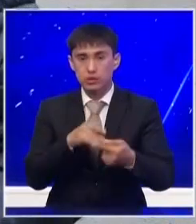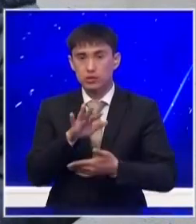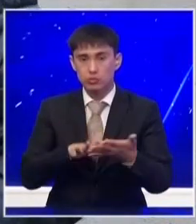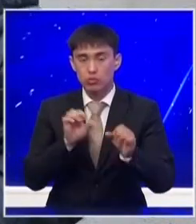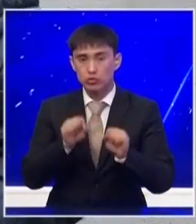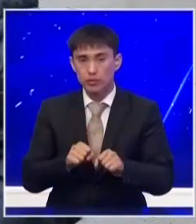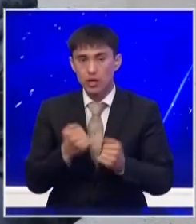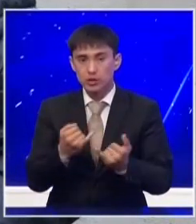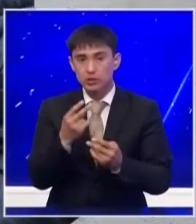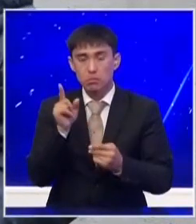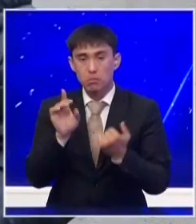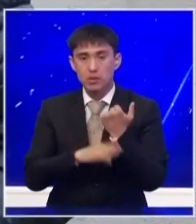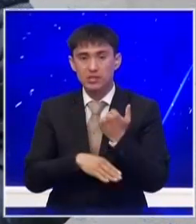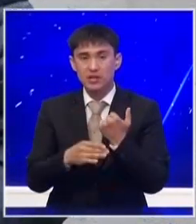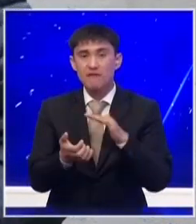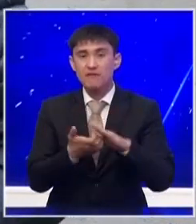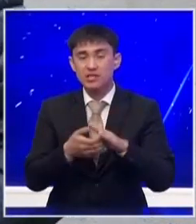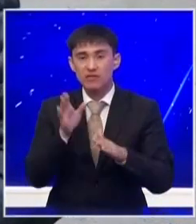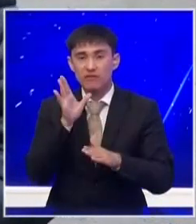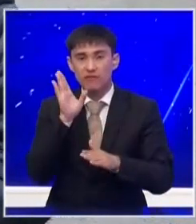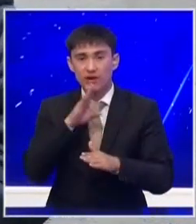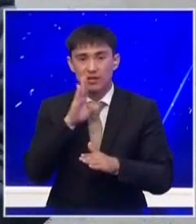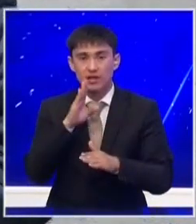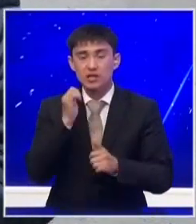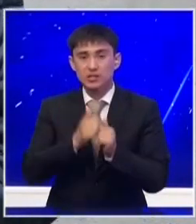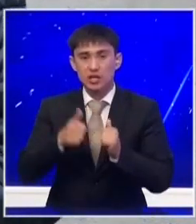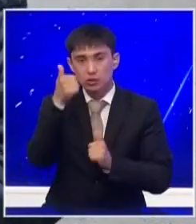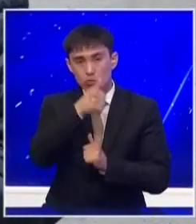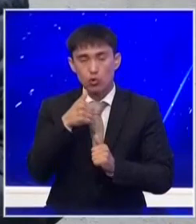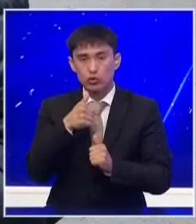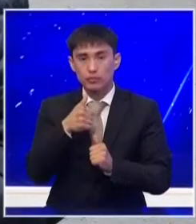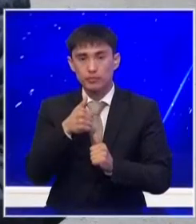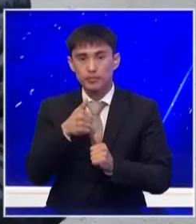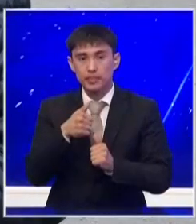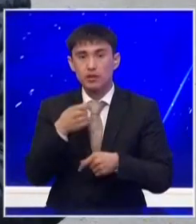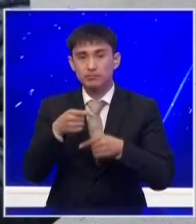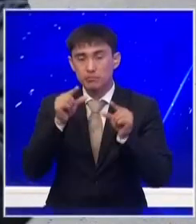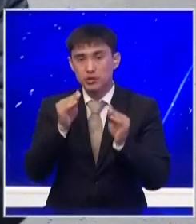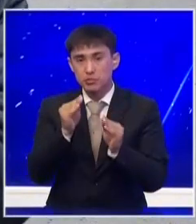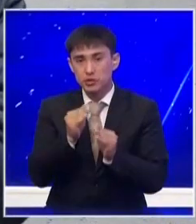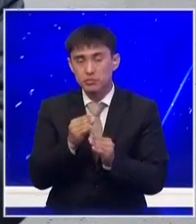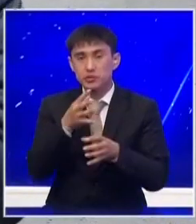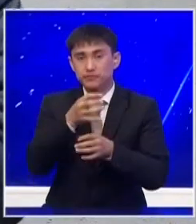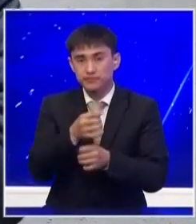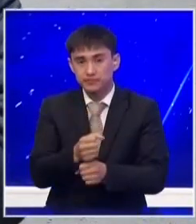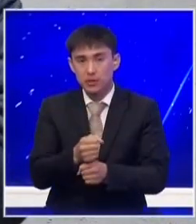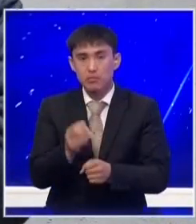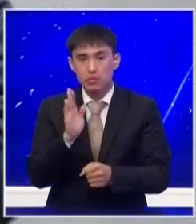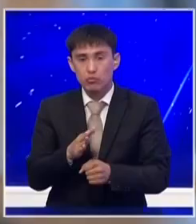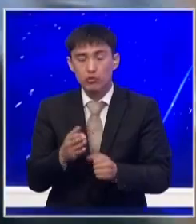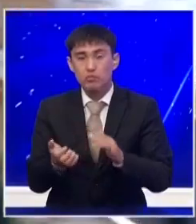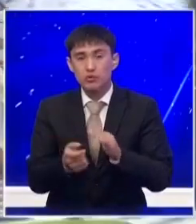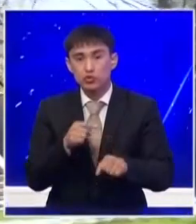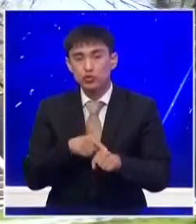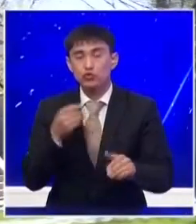А когда сейчас в последнее время дефицит воды, он с каждым годом, я так думаю, будет меньше, меньше, меньше будет. Мы будем испытывать